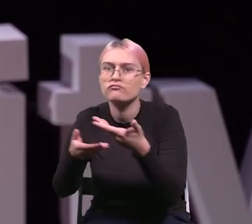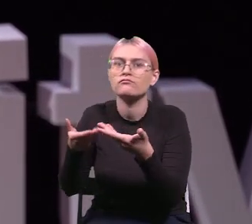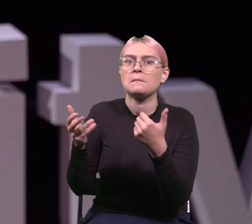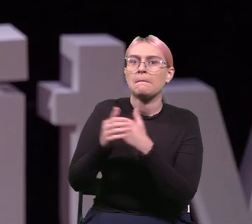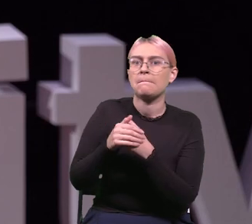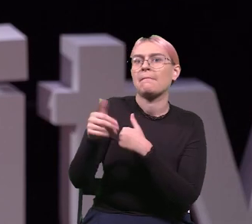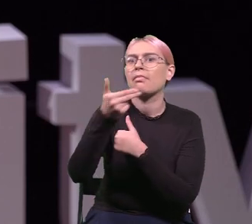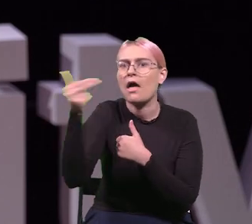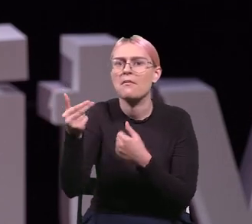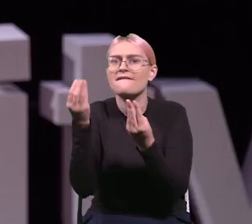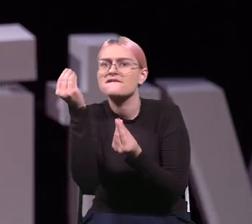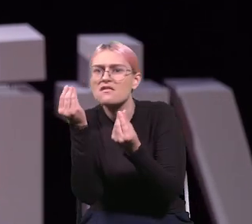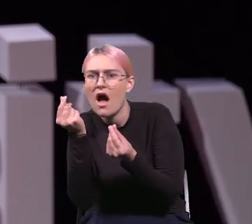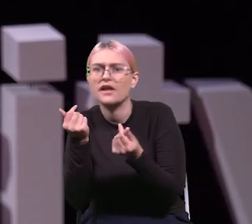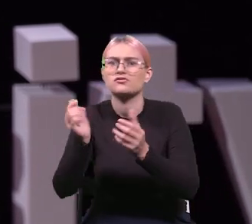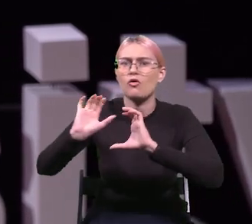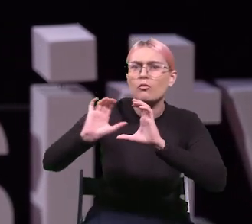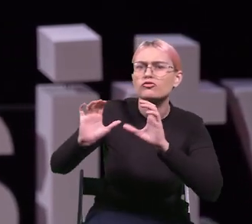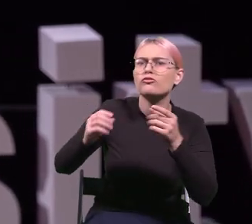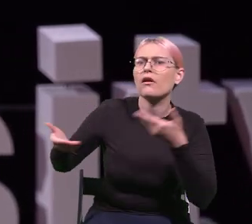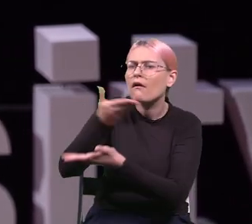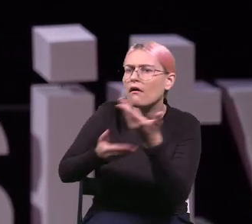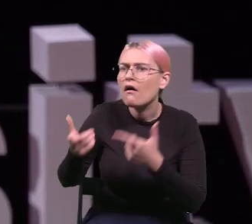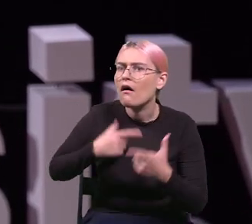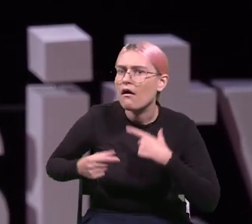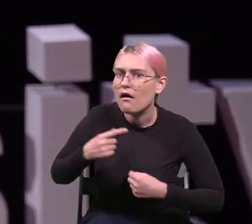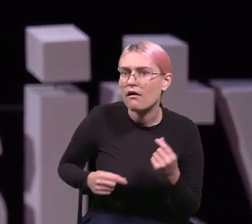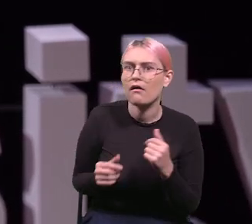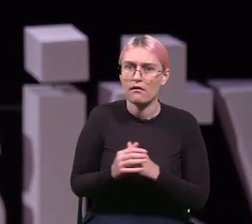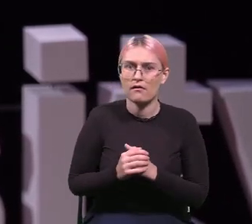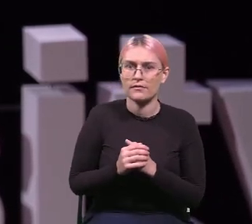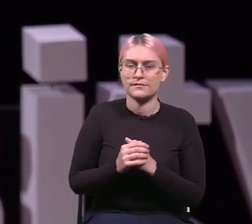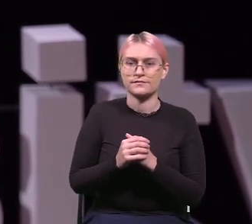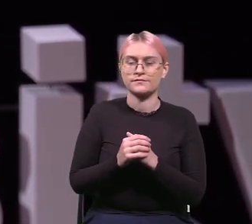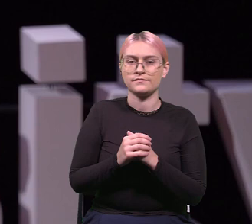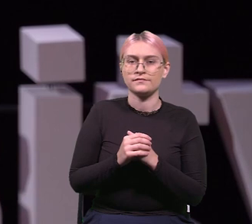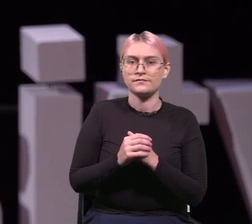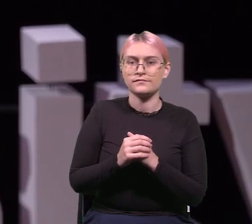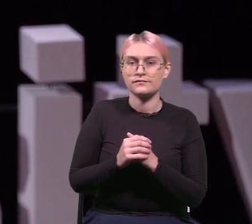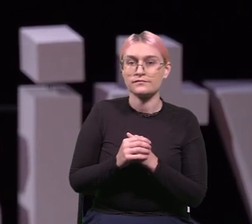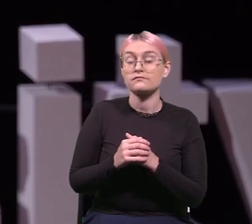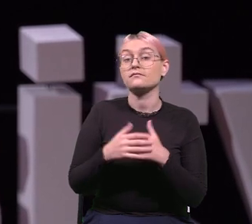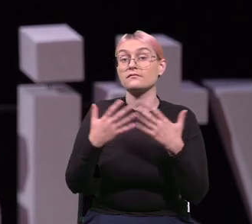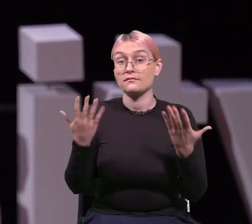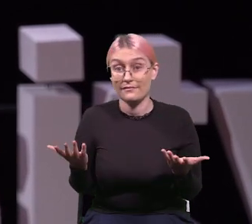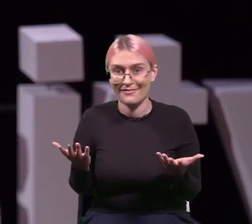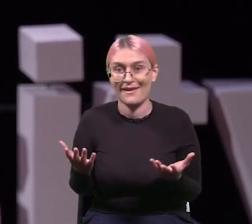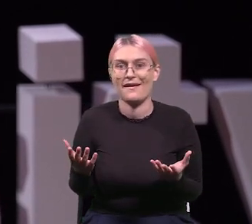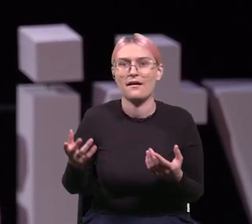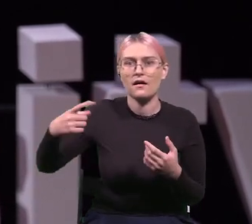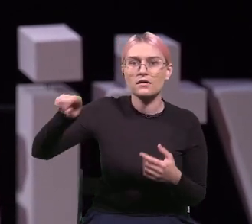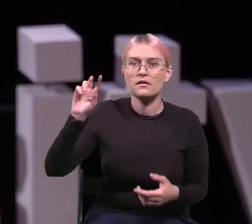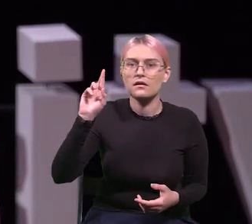że uświadomili sobie, że ich kredyt nie jest tylko ich, ale też banku, że umowa jest dwustronna i że można jej się